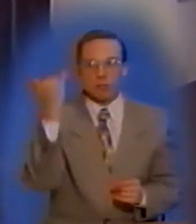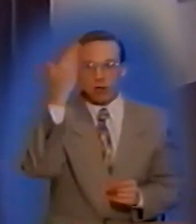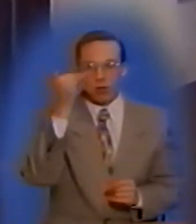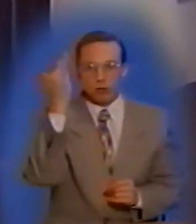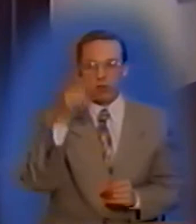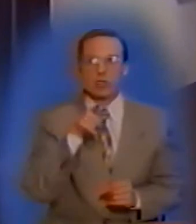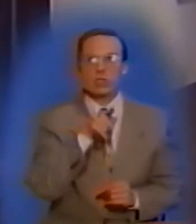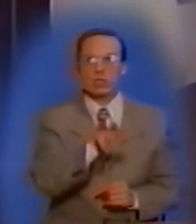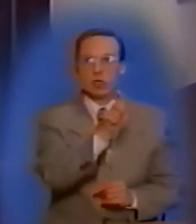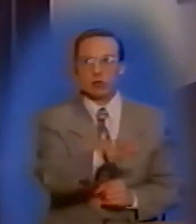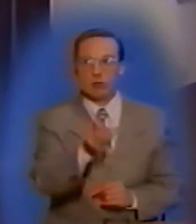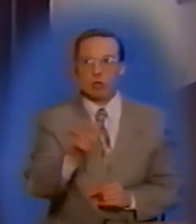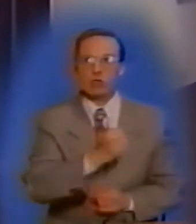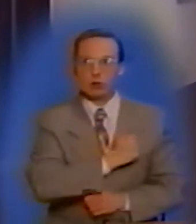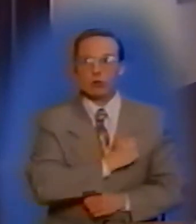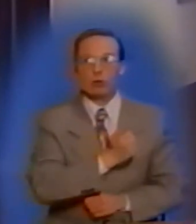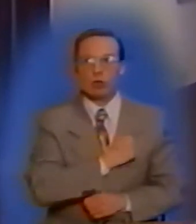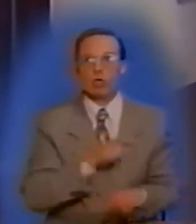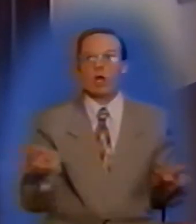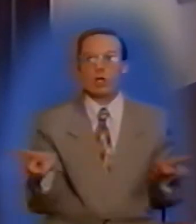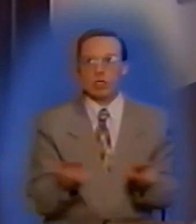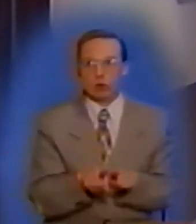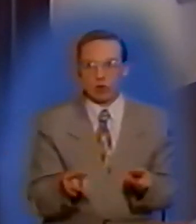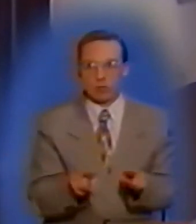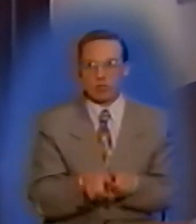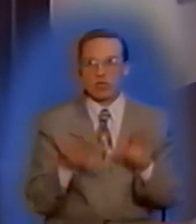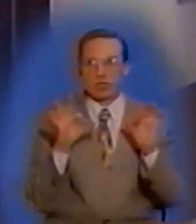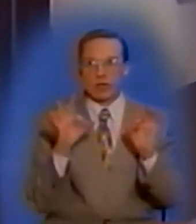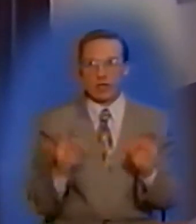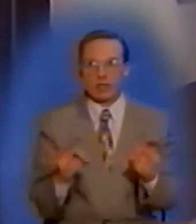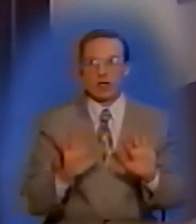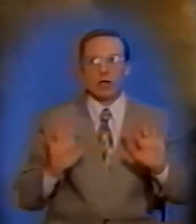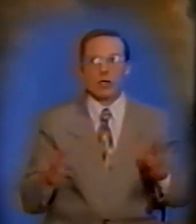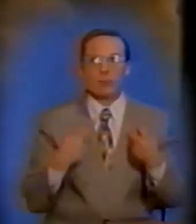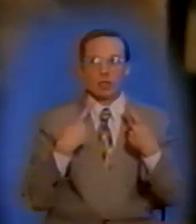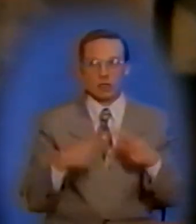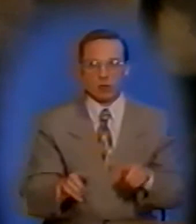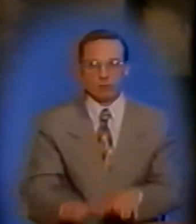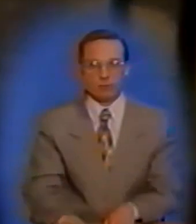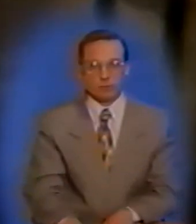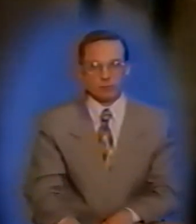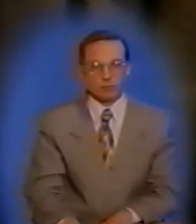manau, kad šitie žmonės turi turėti lygiai tokias pačias teises, kaip ir kiti.